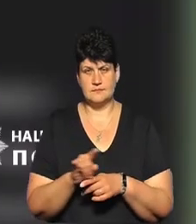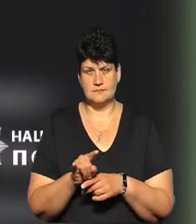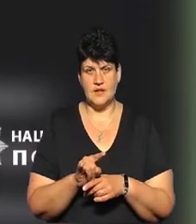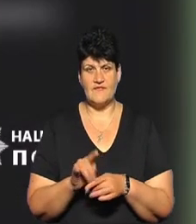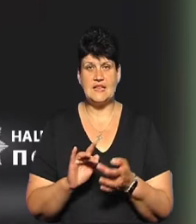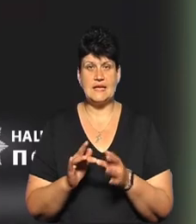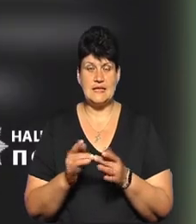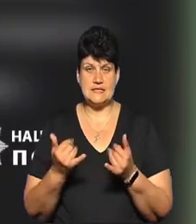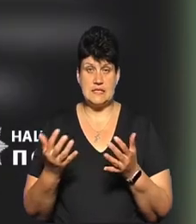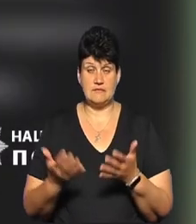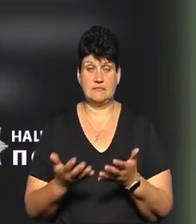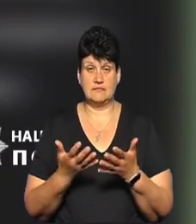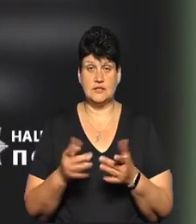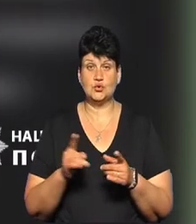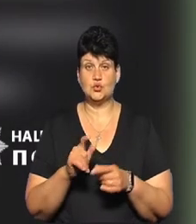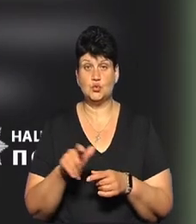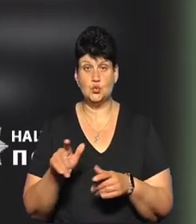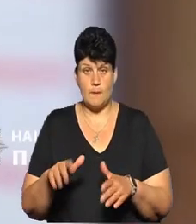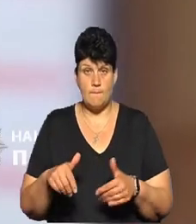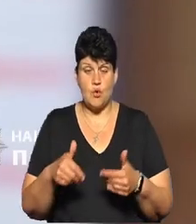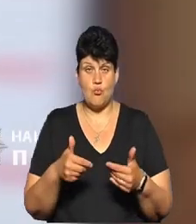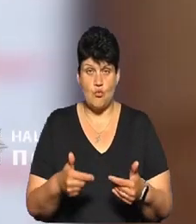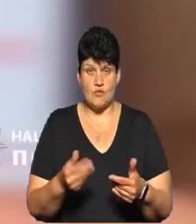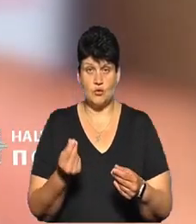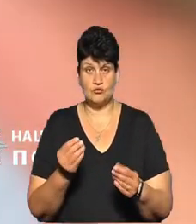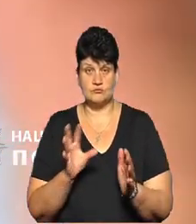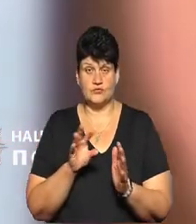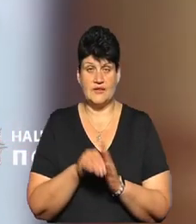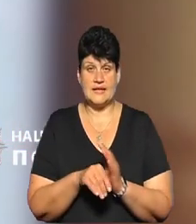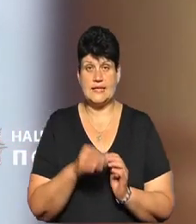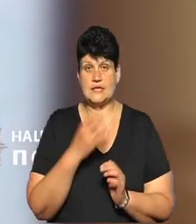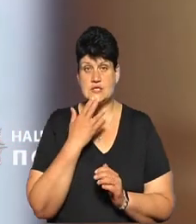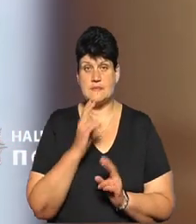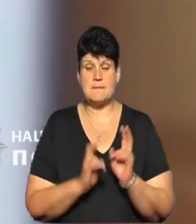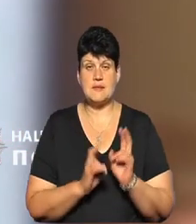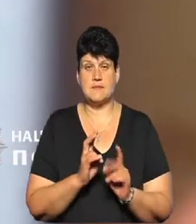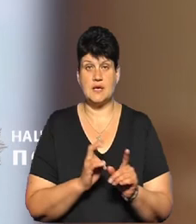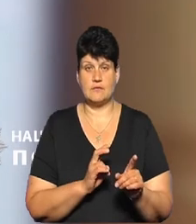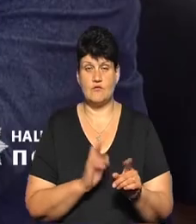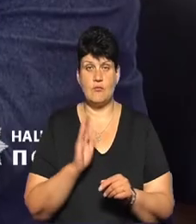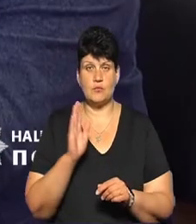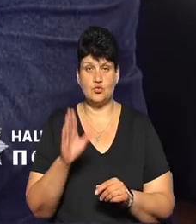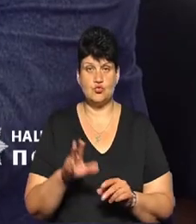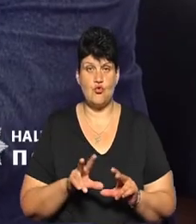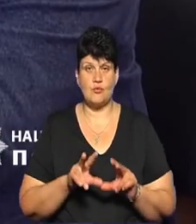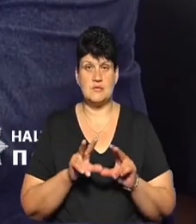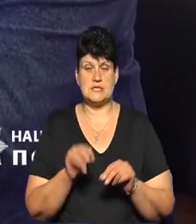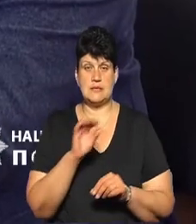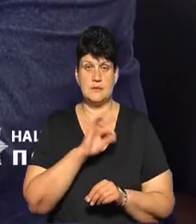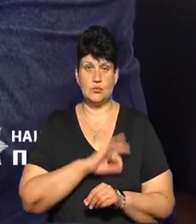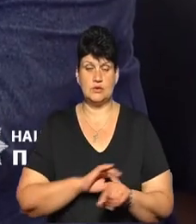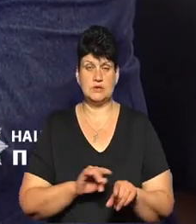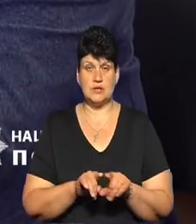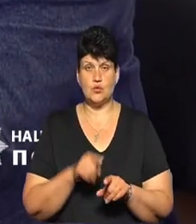вдалося з'ясувати, що людям пропонували інвестувати гроші в іноземне підприємство, в майбутньому обіцяли прибуток. Також казали, що можна